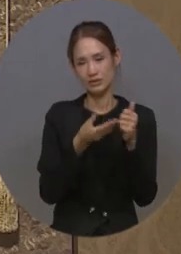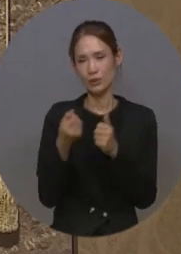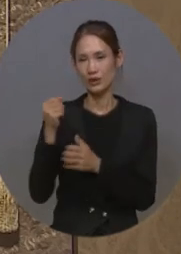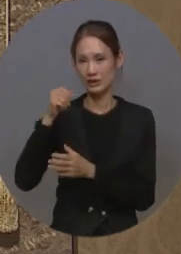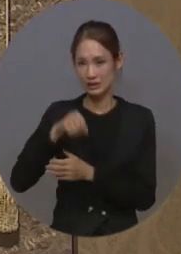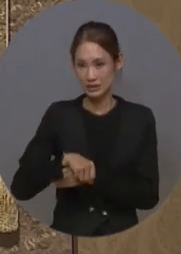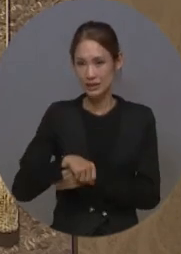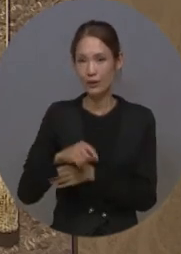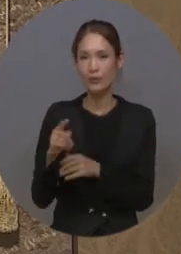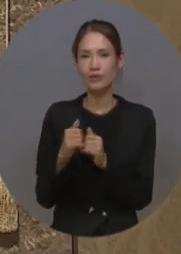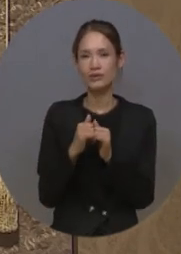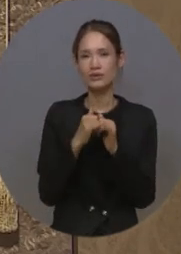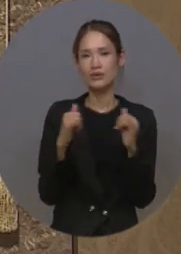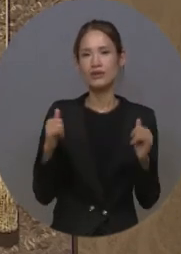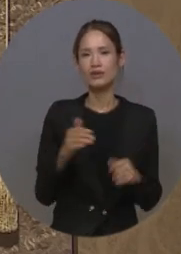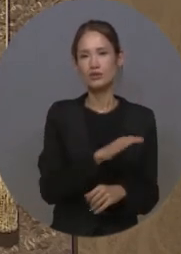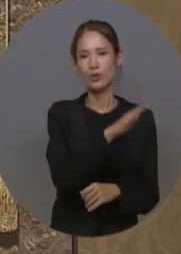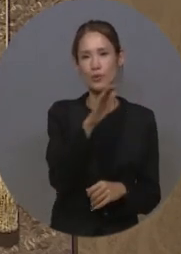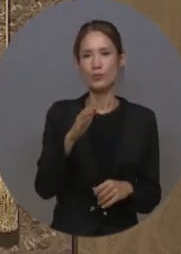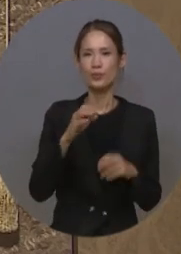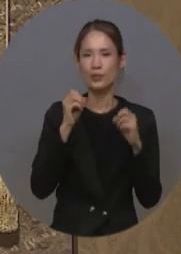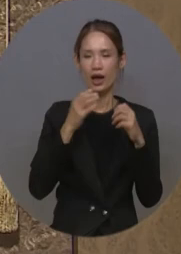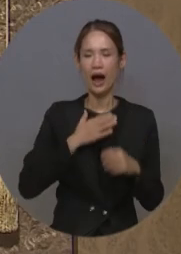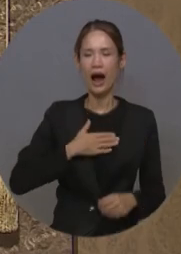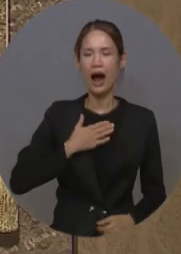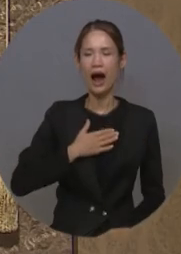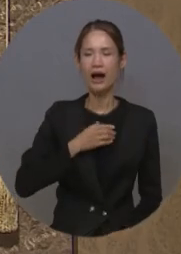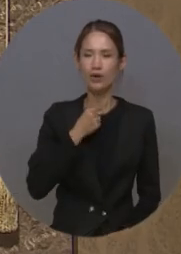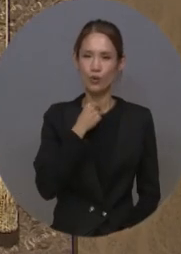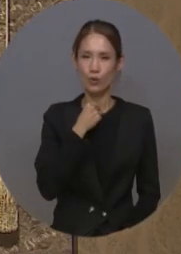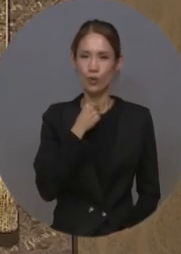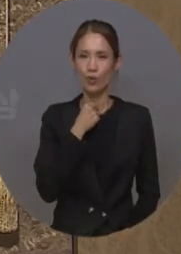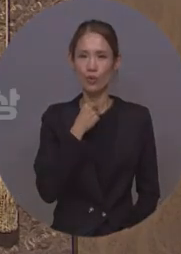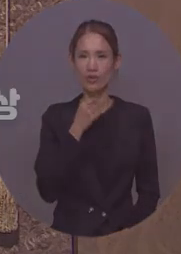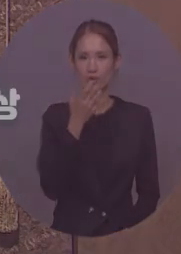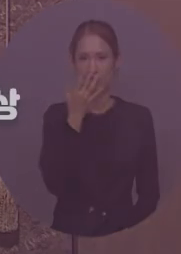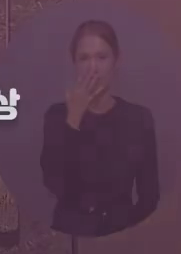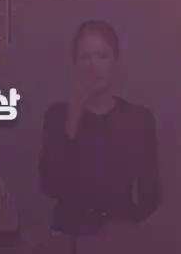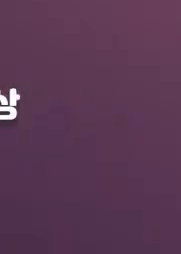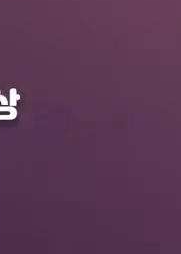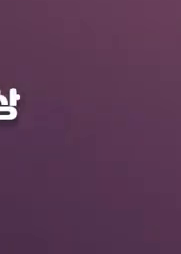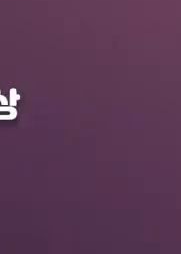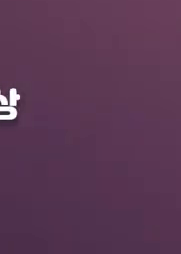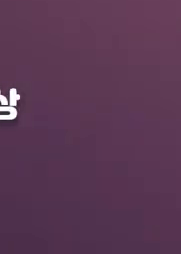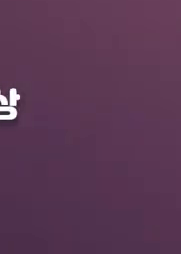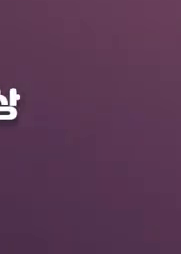것도 네. 좀 사람들이 좀 알아줬으면 좋겠다. 그쵸. 너무 몰라. 네.